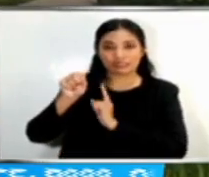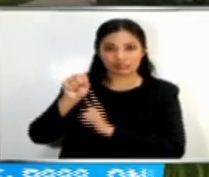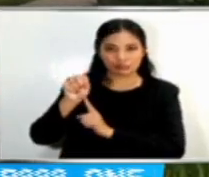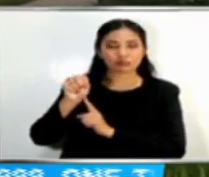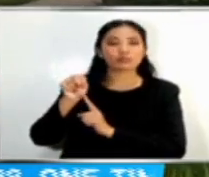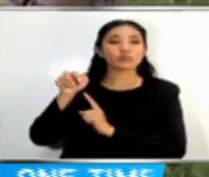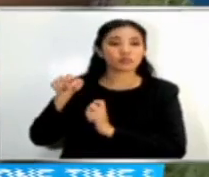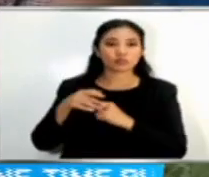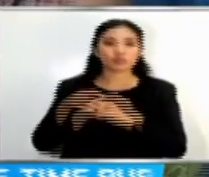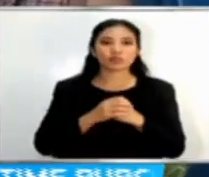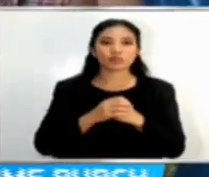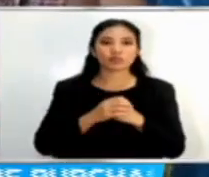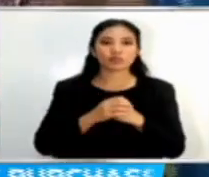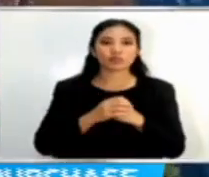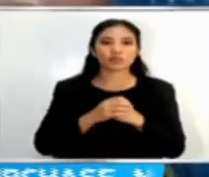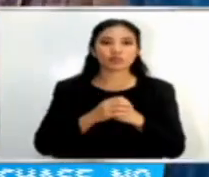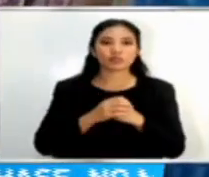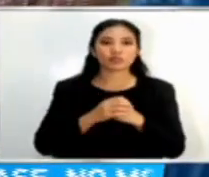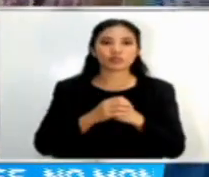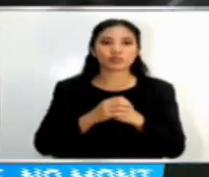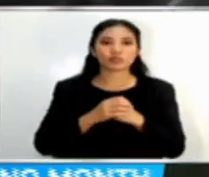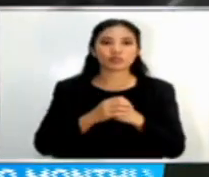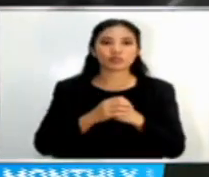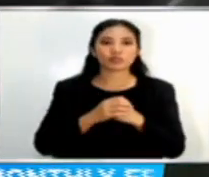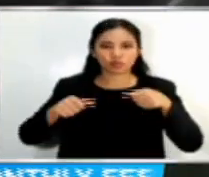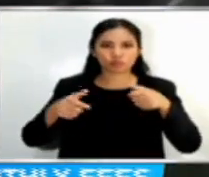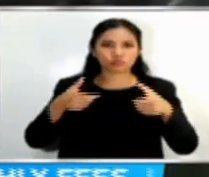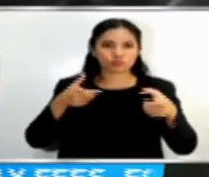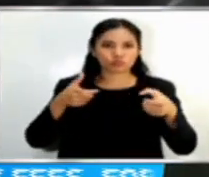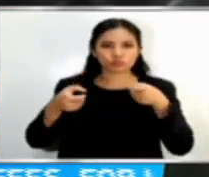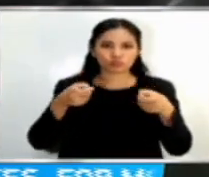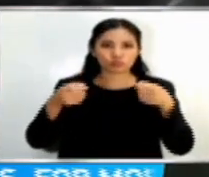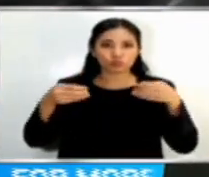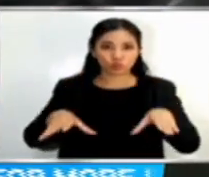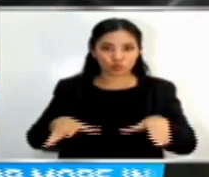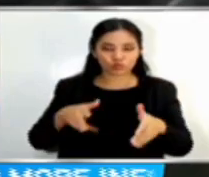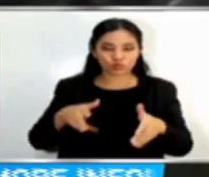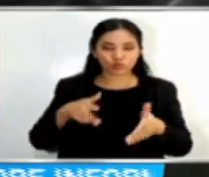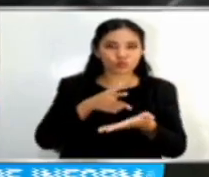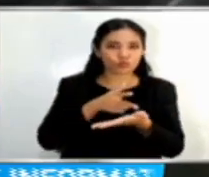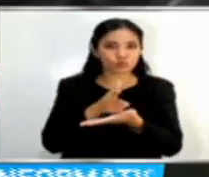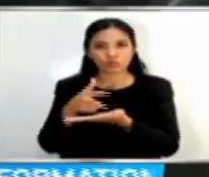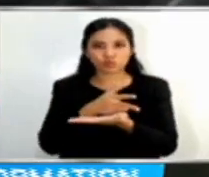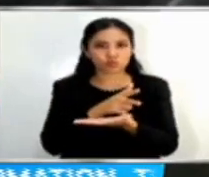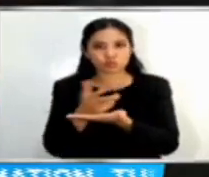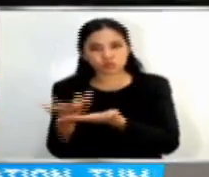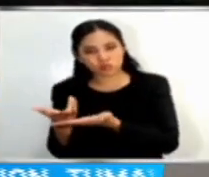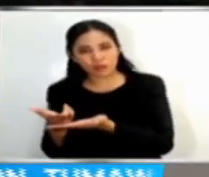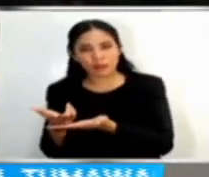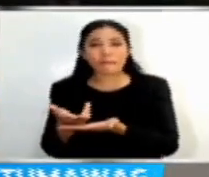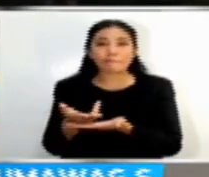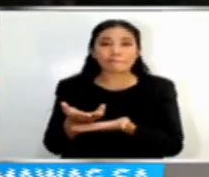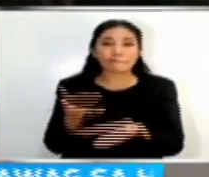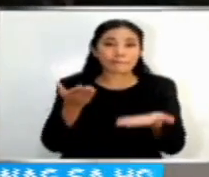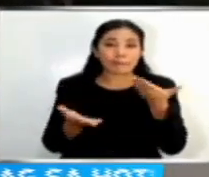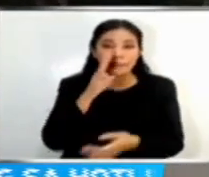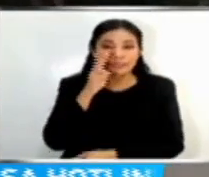nang mawalan siya ng kontrol at tumilapon. Posibleng hindi raw nakita ng pulis ang kurbada dahil madilim.